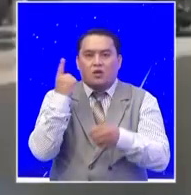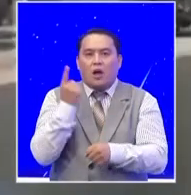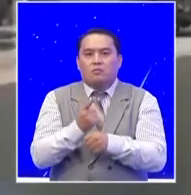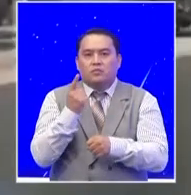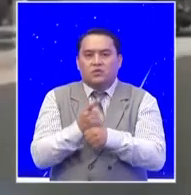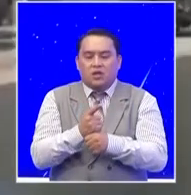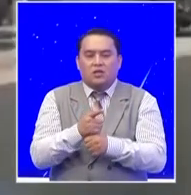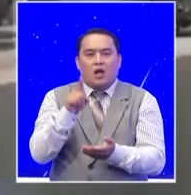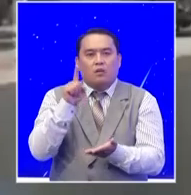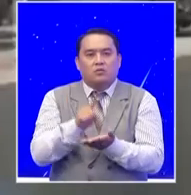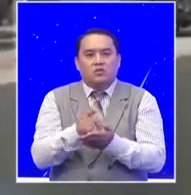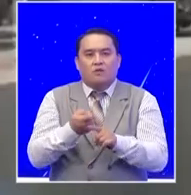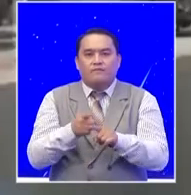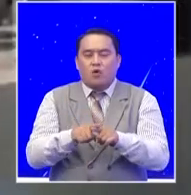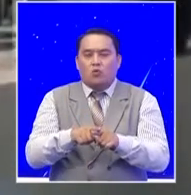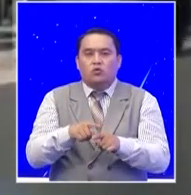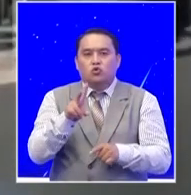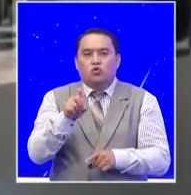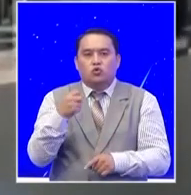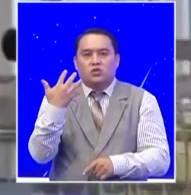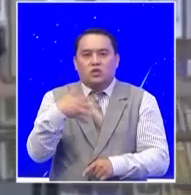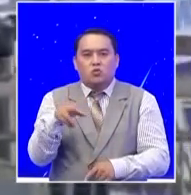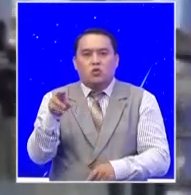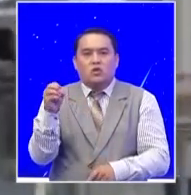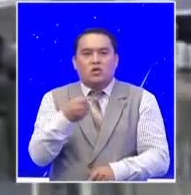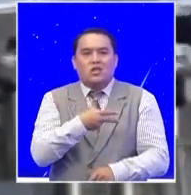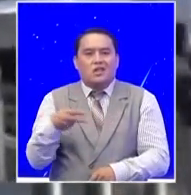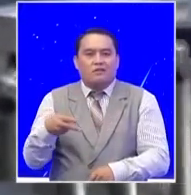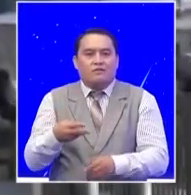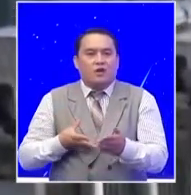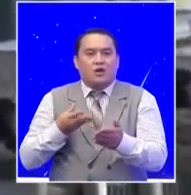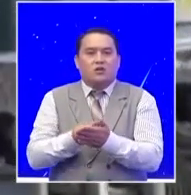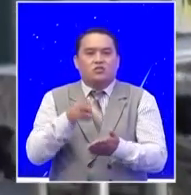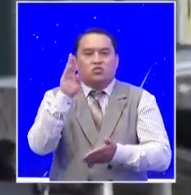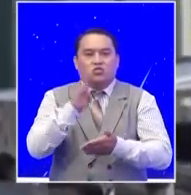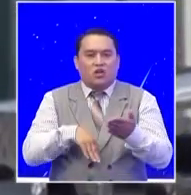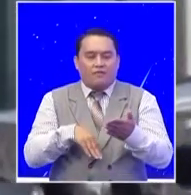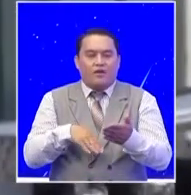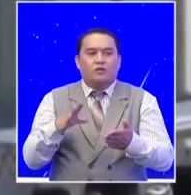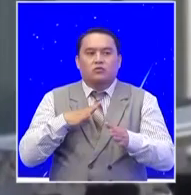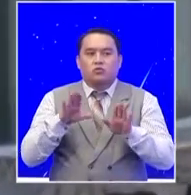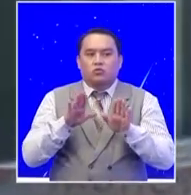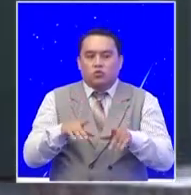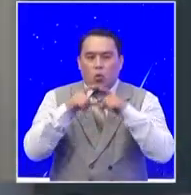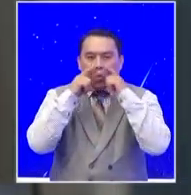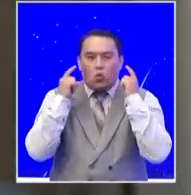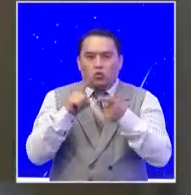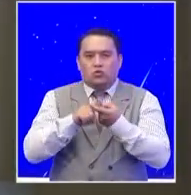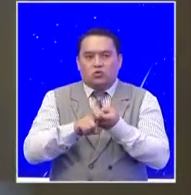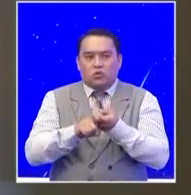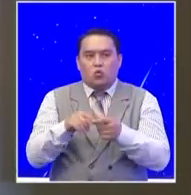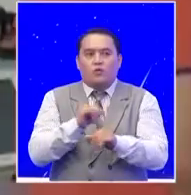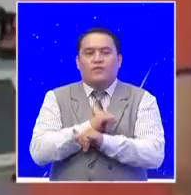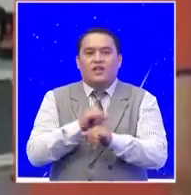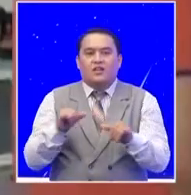Ережені бұзғандар 150 евро айыппұл төлейді. Мұнда бірінші шілдеде шетелдіктер үшін шекараны ашқаннан кейін коронавирусты жұқтыру дерегі